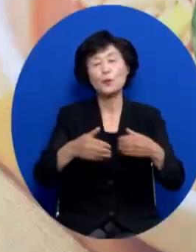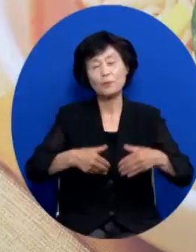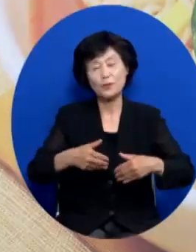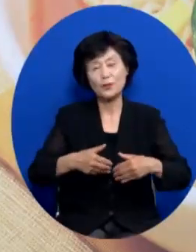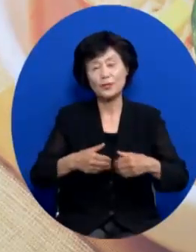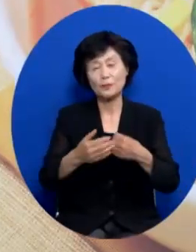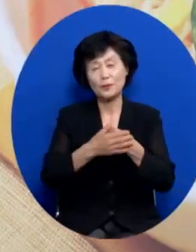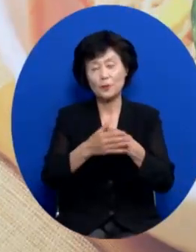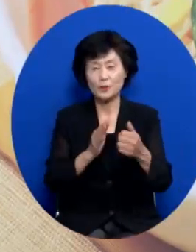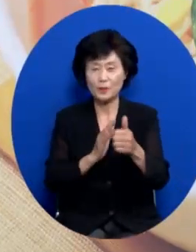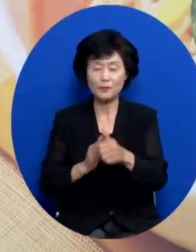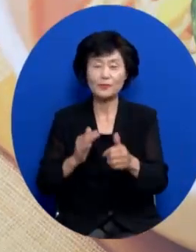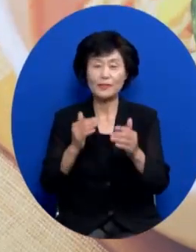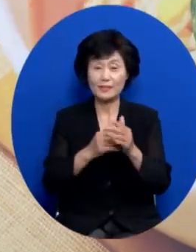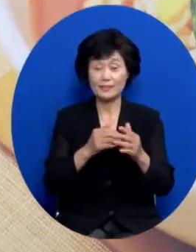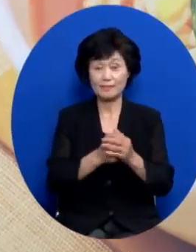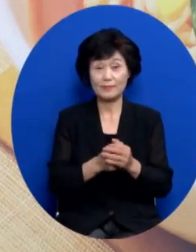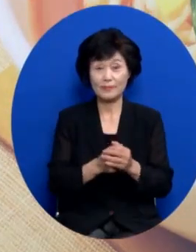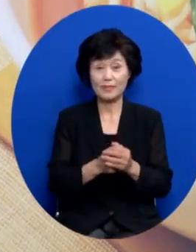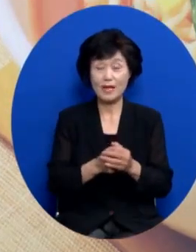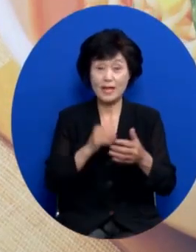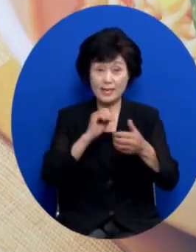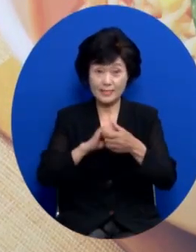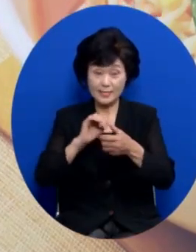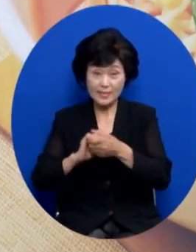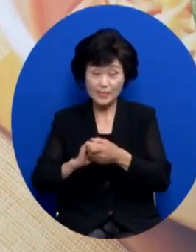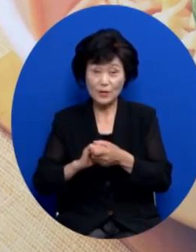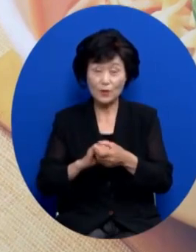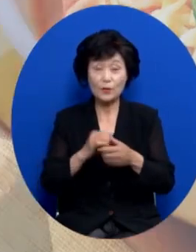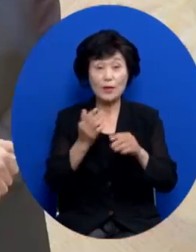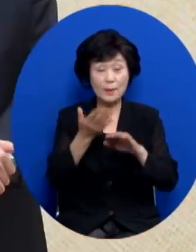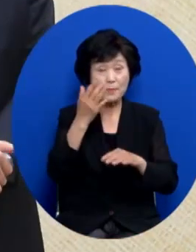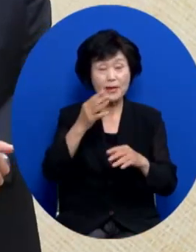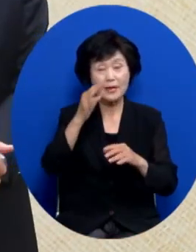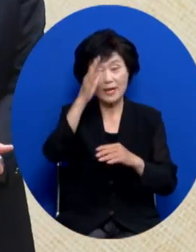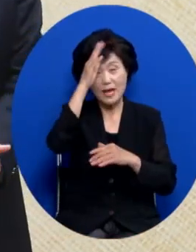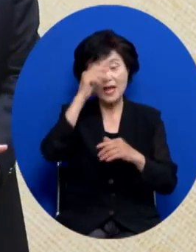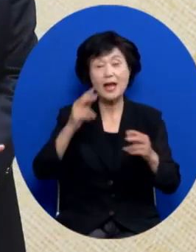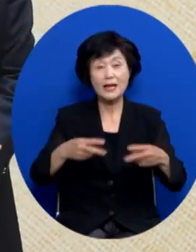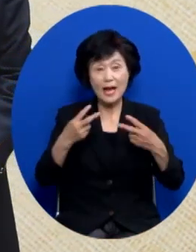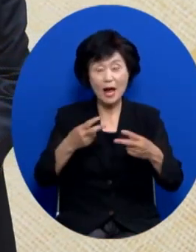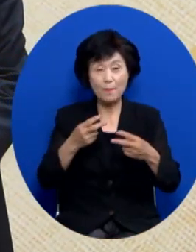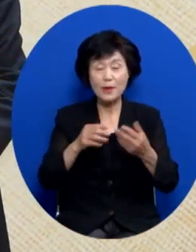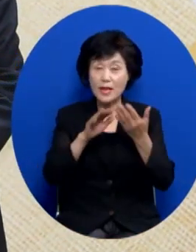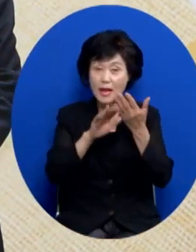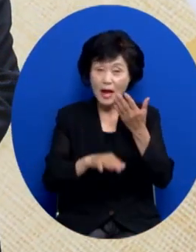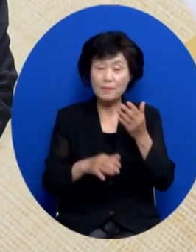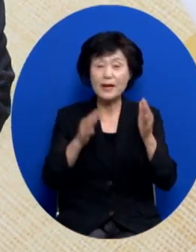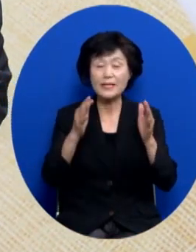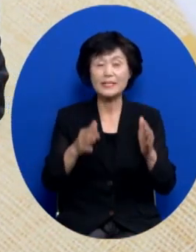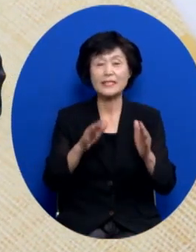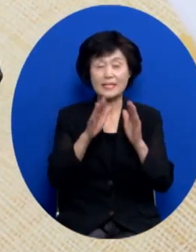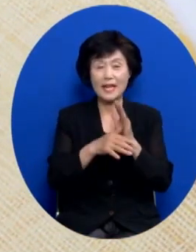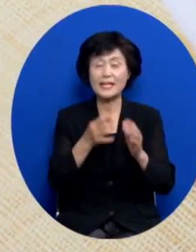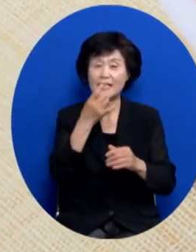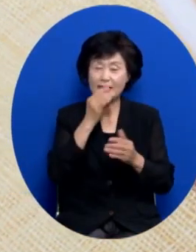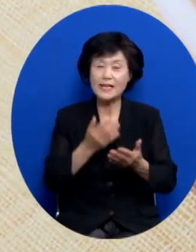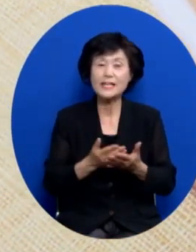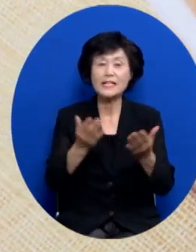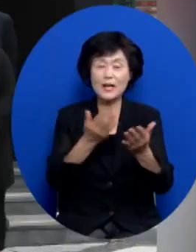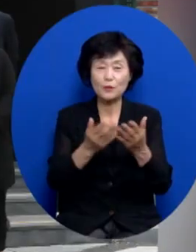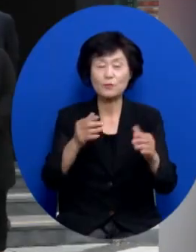요청했습니다. 왕성교회는 정기적으로 상반기에 라면을, 하반기에는 쌀을 나누며 이웃사랑을 실천해오고 있습니다.